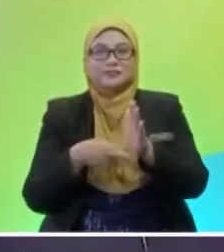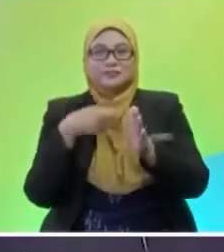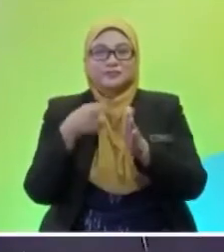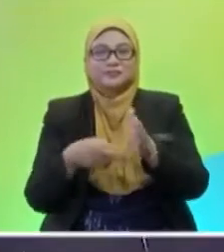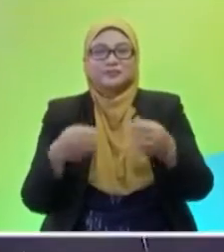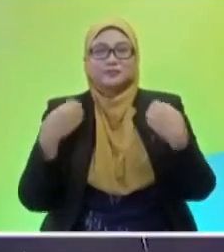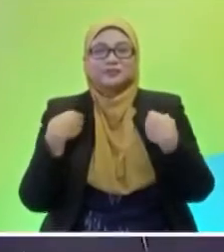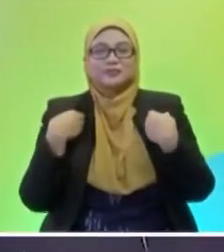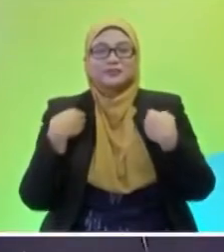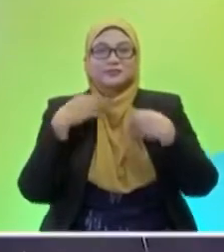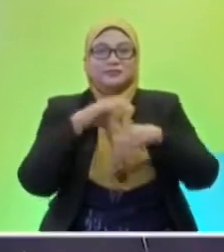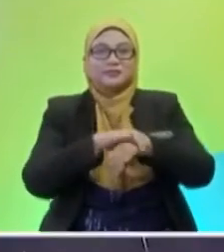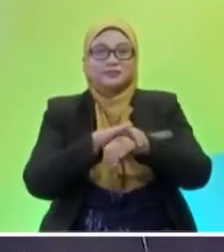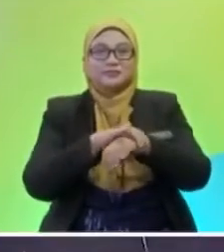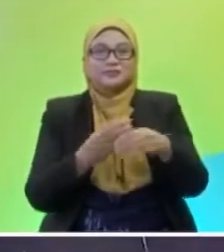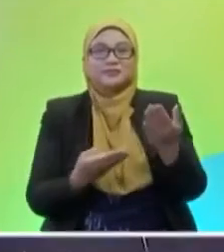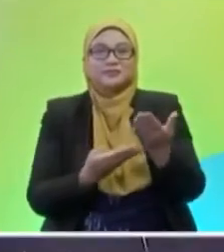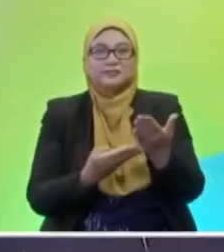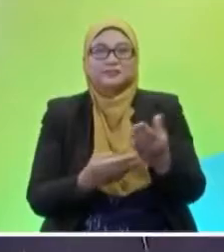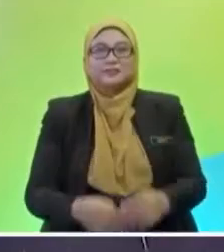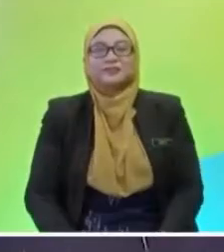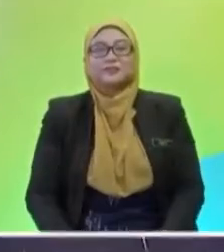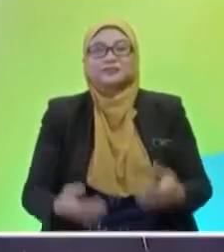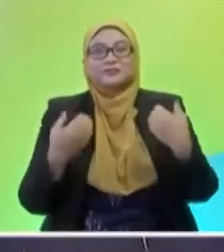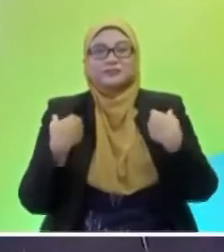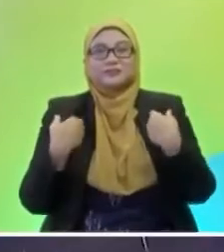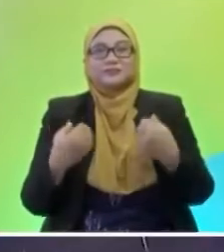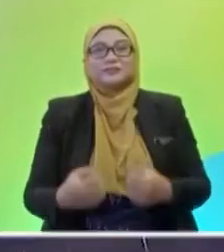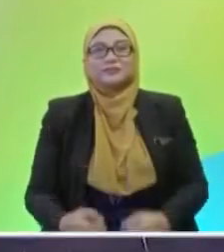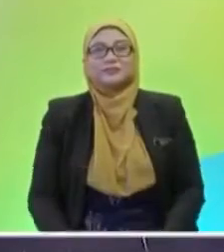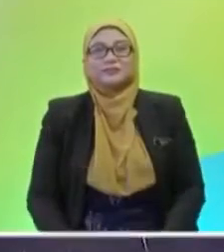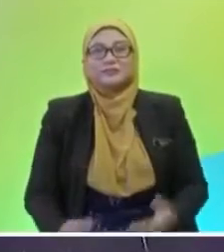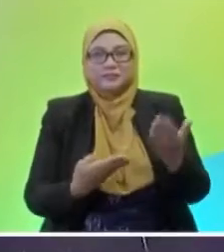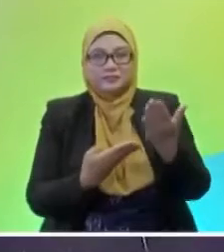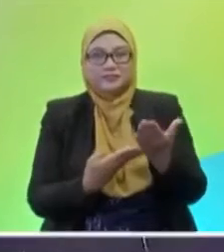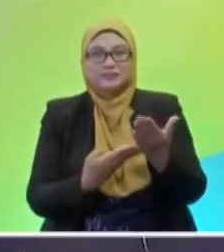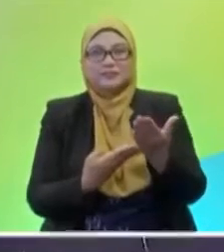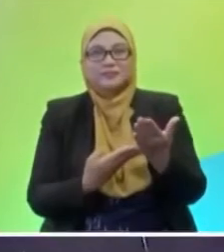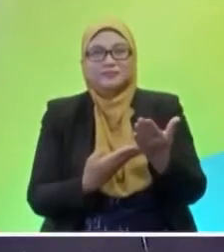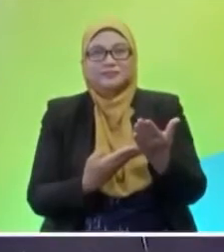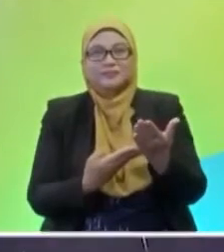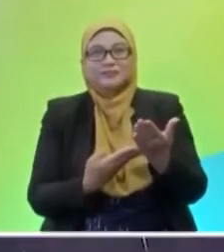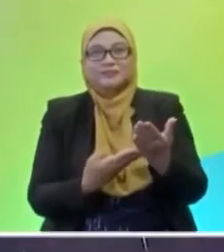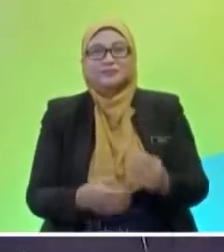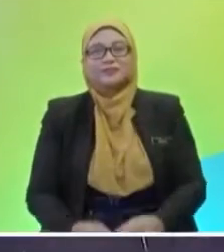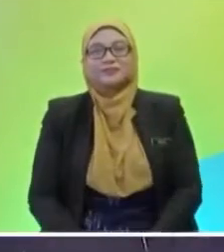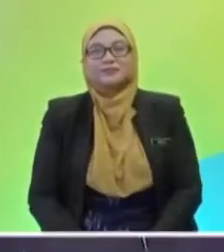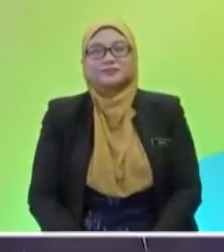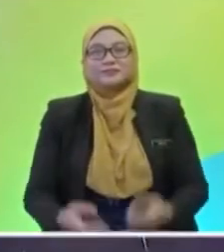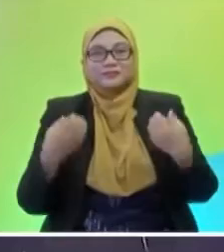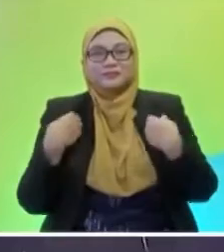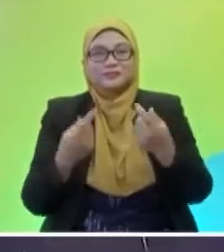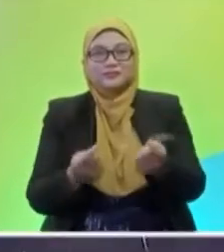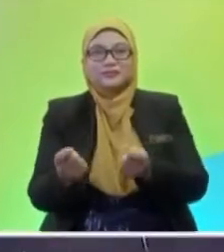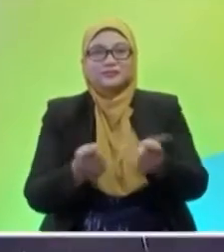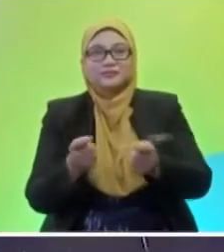bateri yang ini. Okey, seterusnya ada bateri. Kita ada bateri di sini. Motor